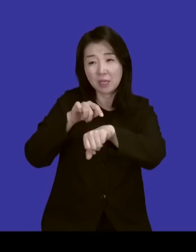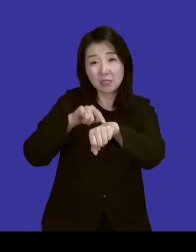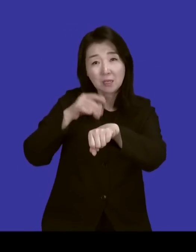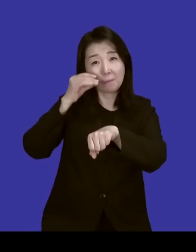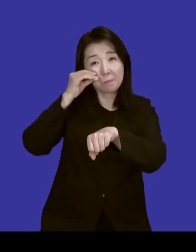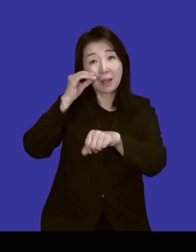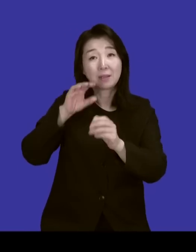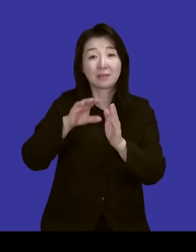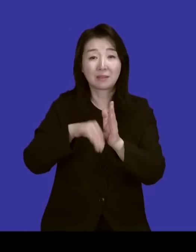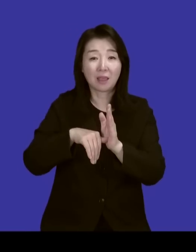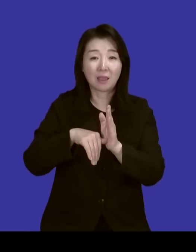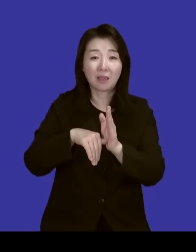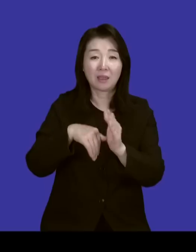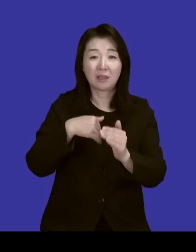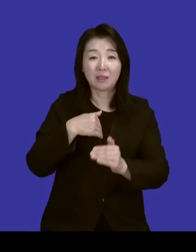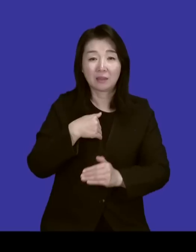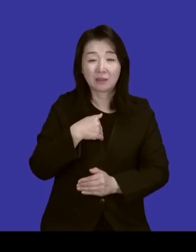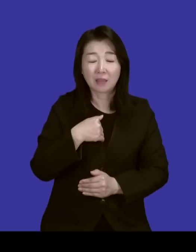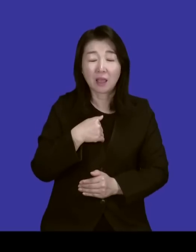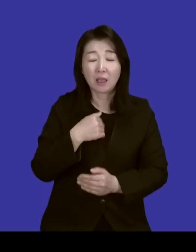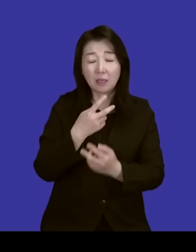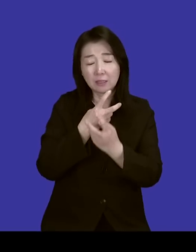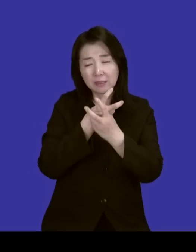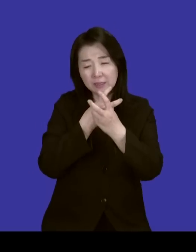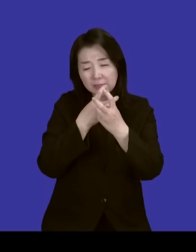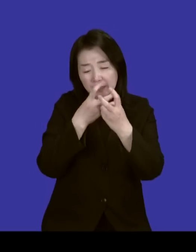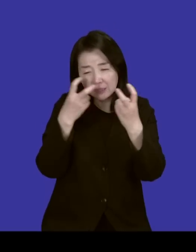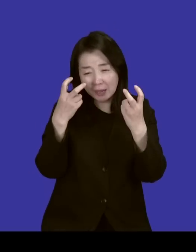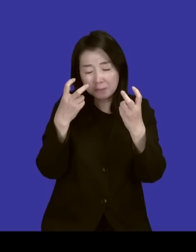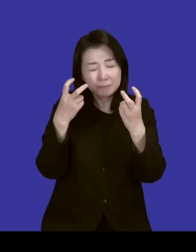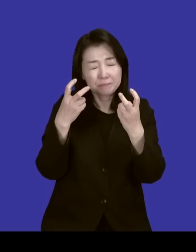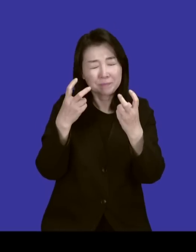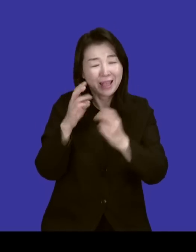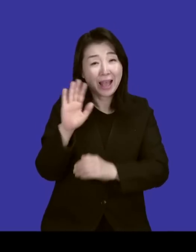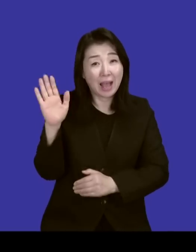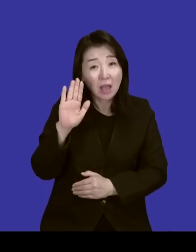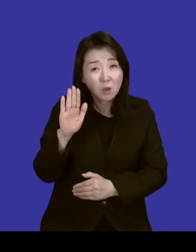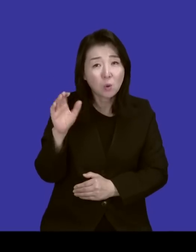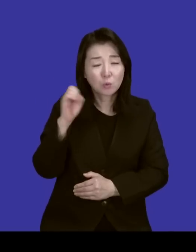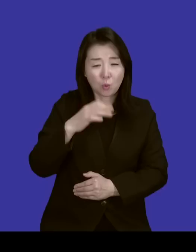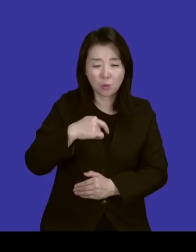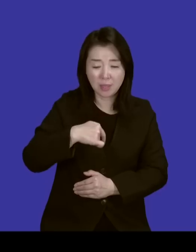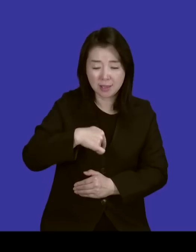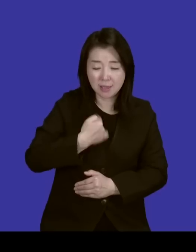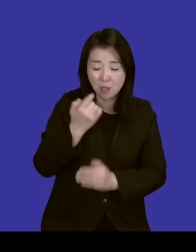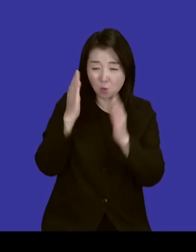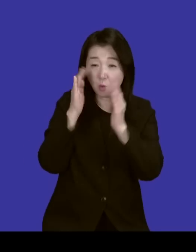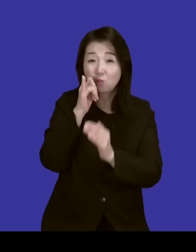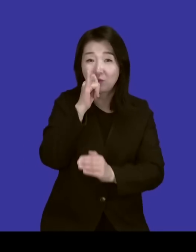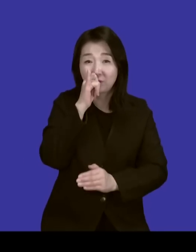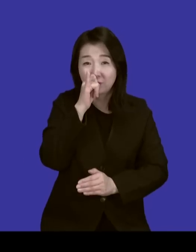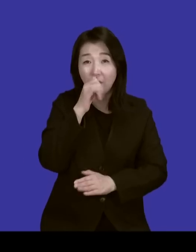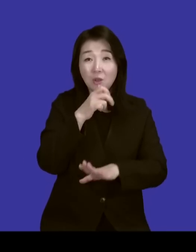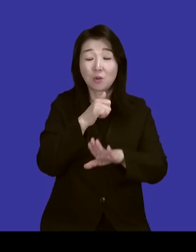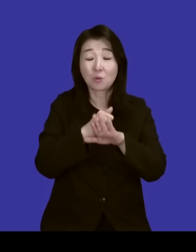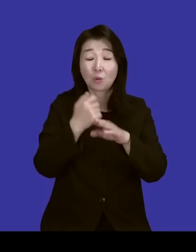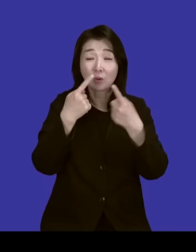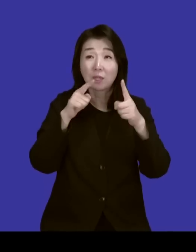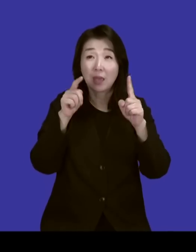예. 조금 자면서 내 공부하고 이제 그러다 보니까 제가 대학 입시에